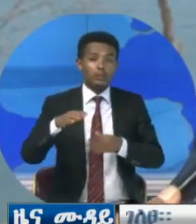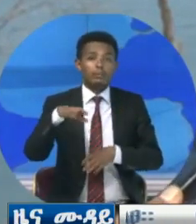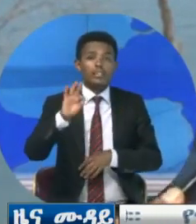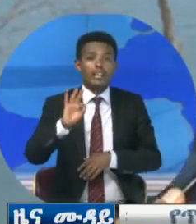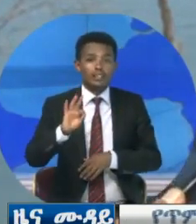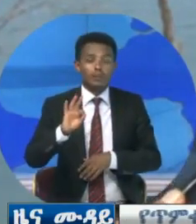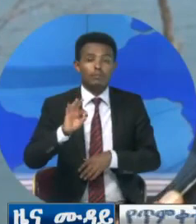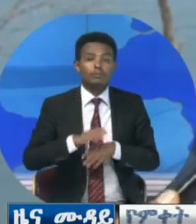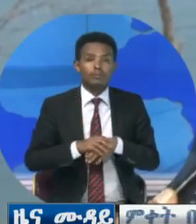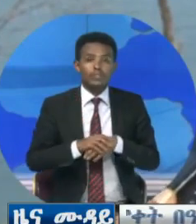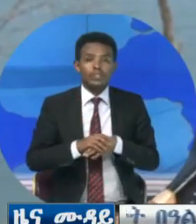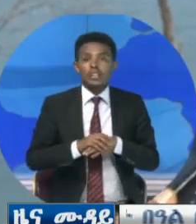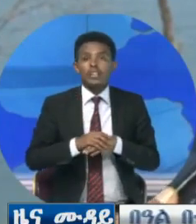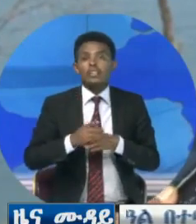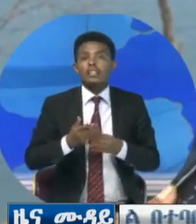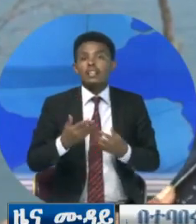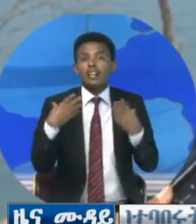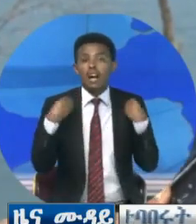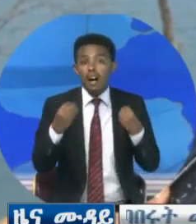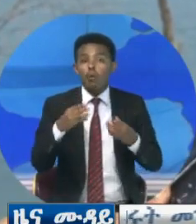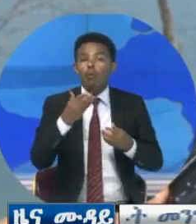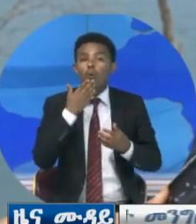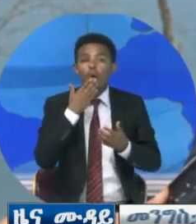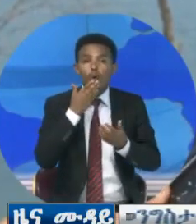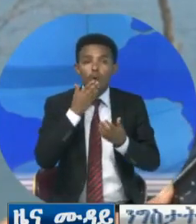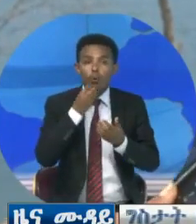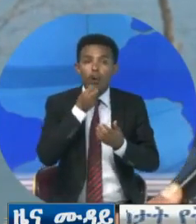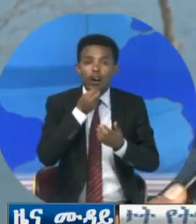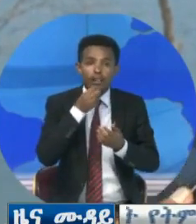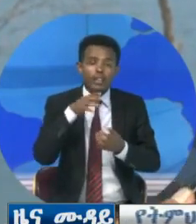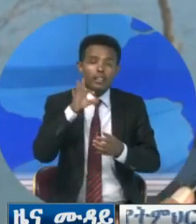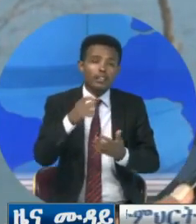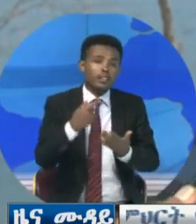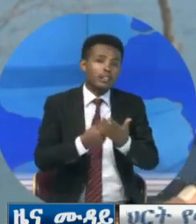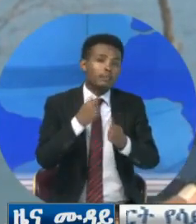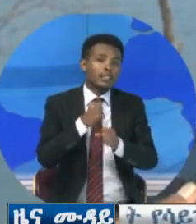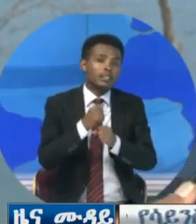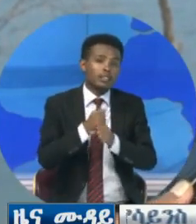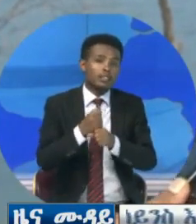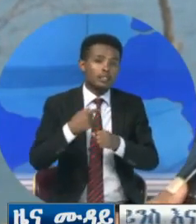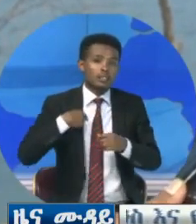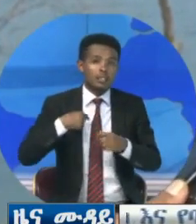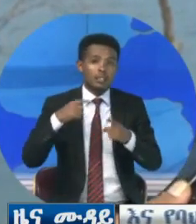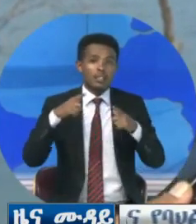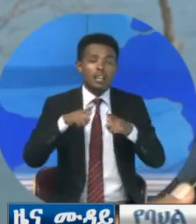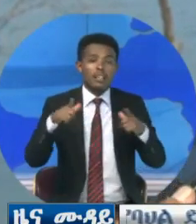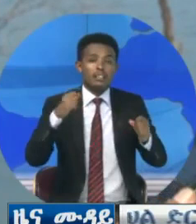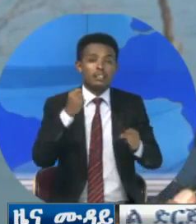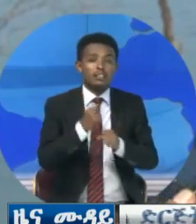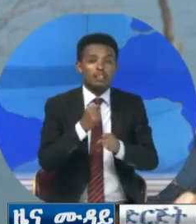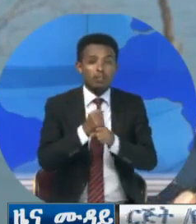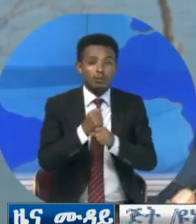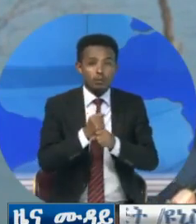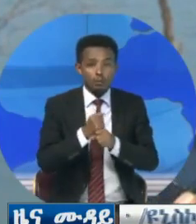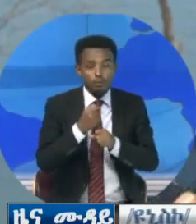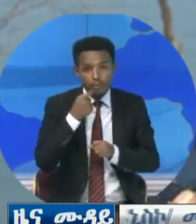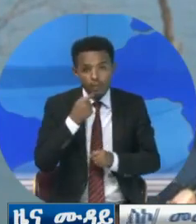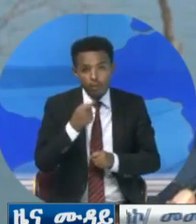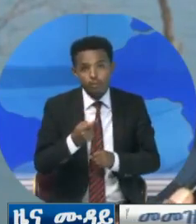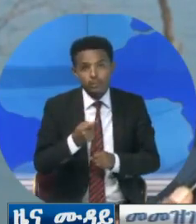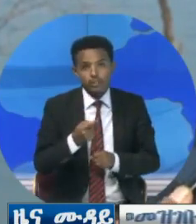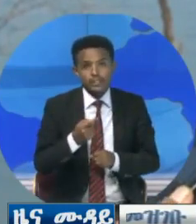እና እናንተ ደህና ውሃ ያገኛችሁ ይሄን ያህል በመስራታችሁ እኔ አንቲን ትልቅ ስራ ነው የምለው።